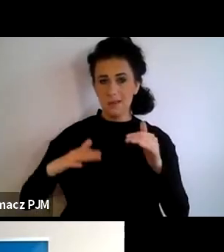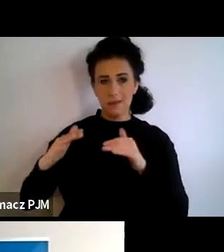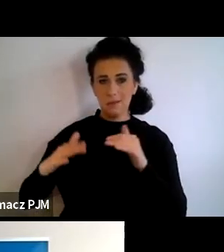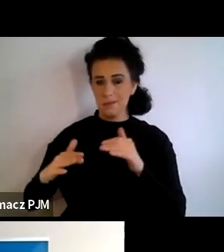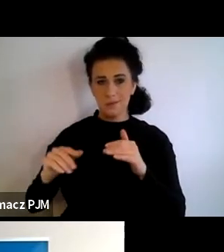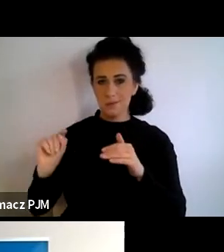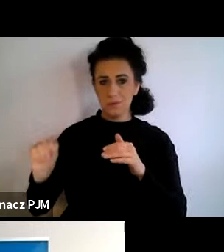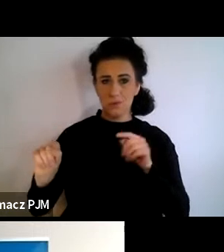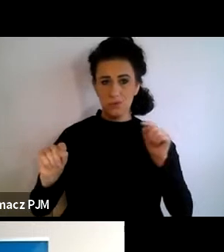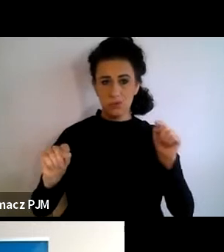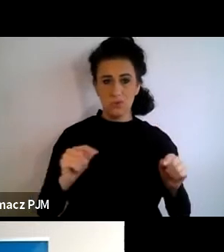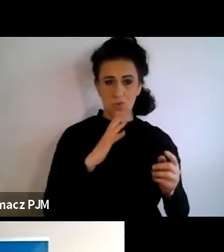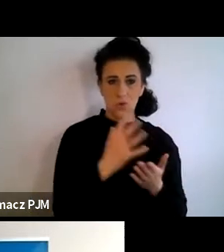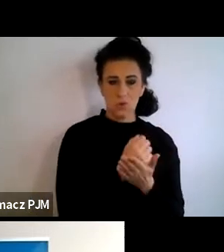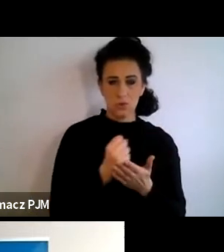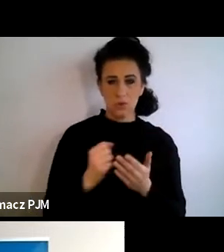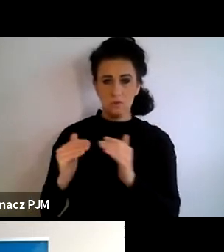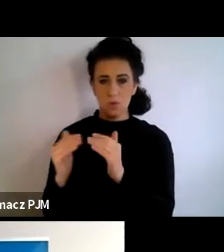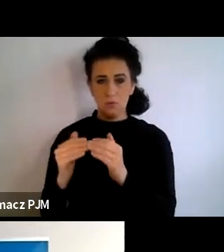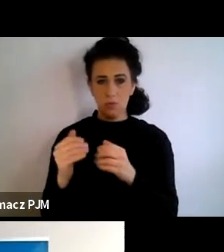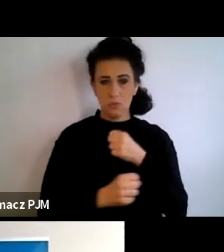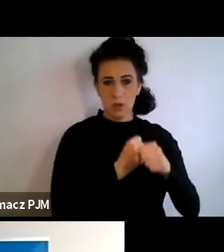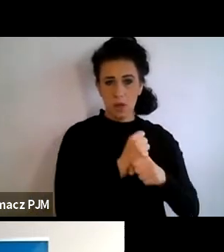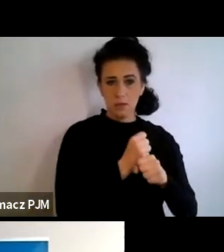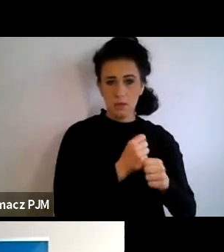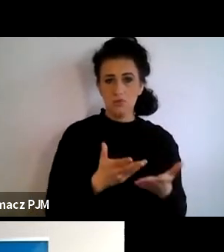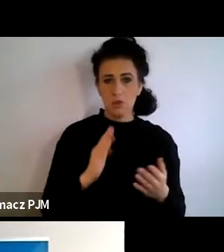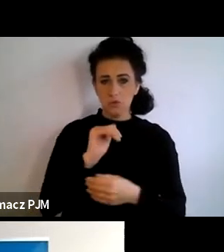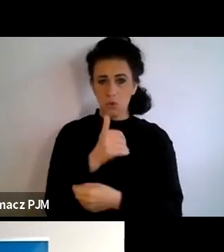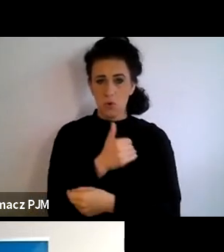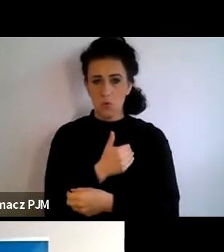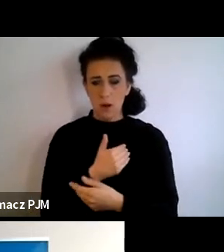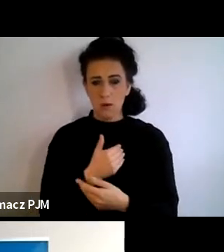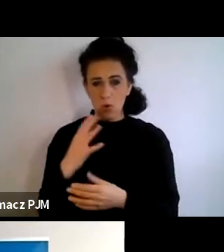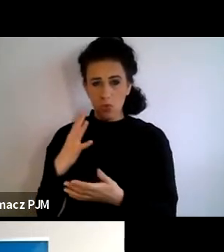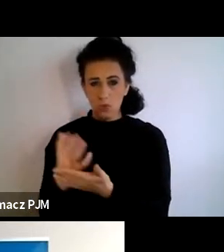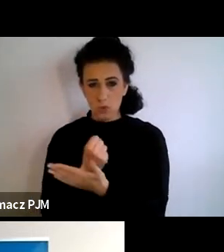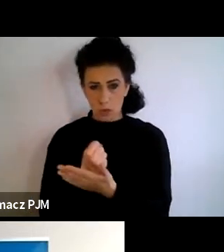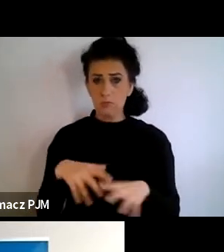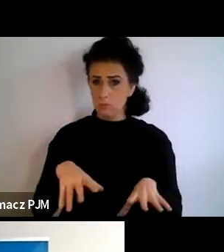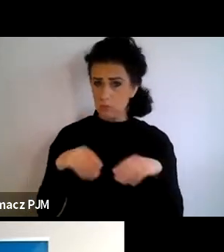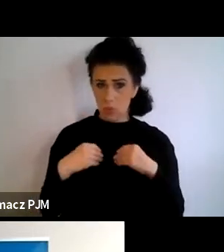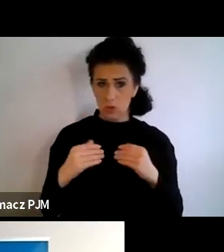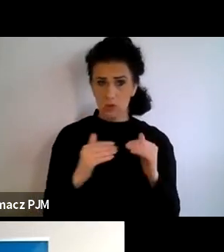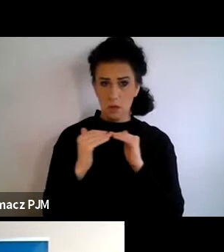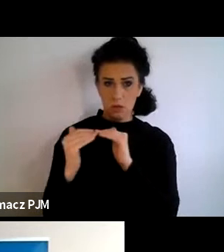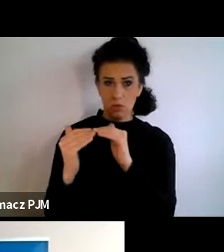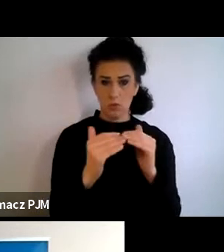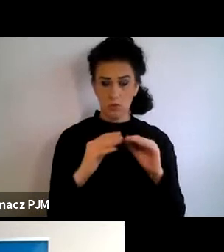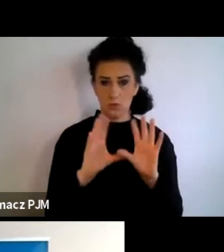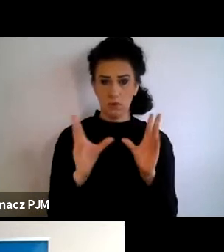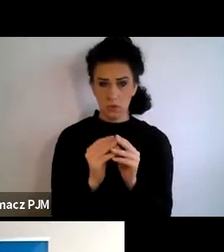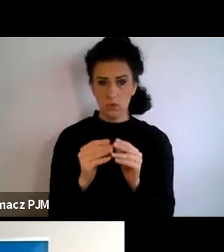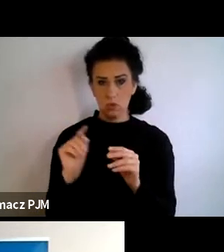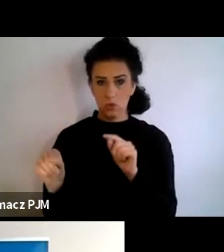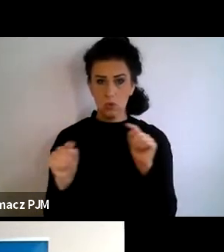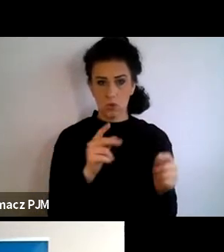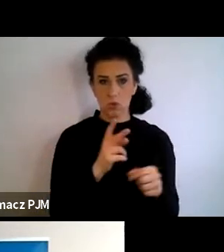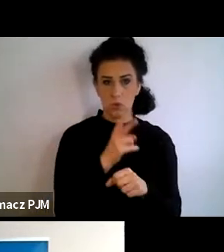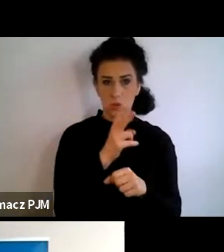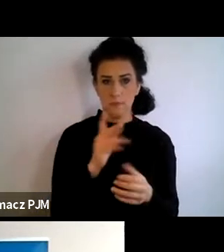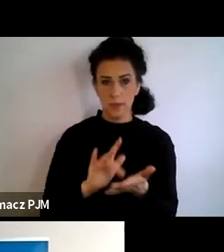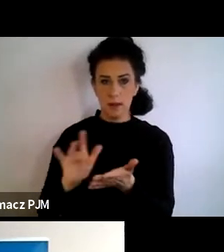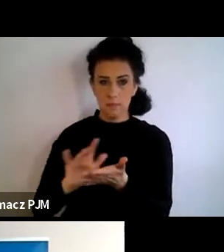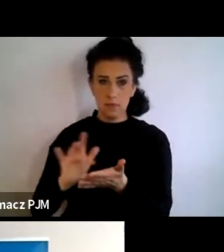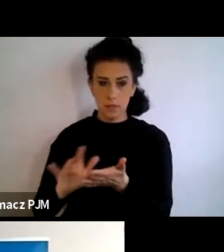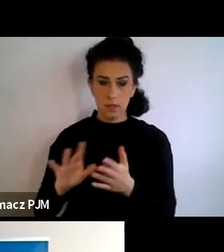niezależnie z jakiego sprzętu korzystamy, czy w domu, czy z pracy, czy w szkole, no to możemy korzystać po prostu z dostępnych aplikacji